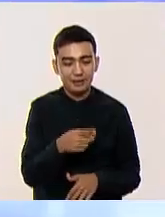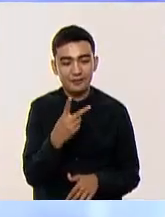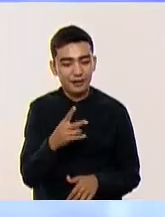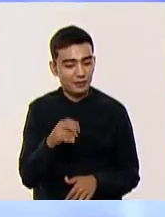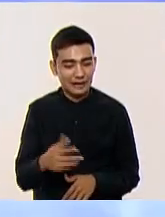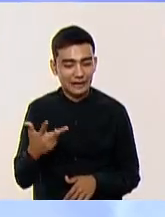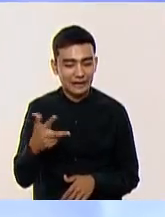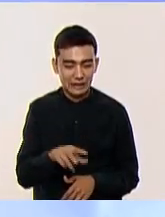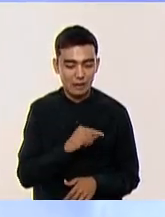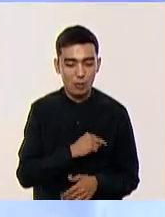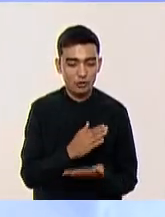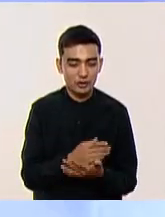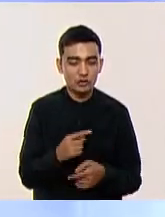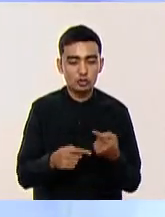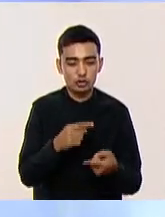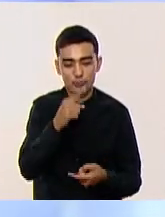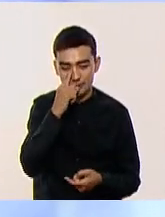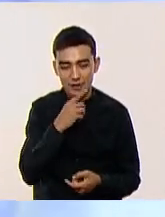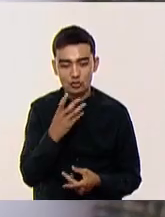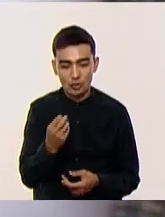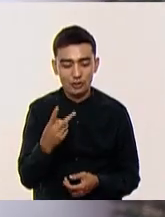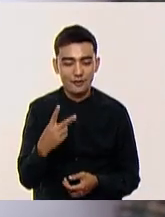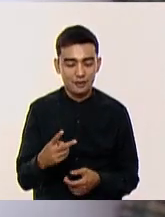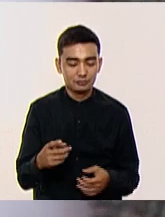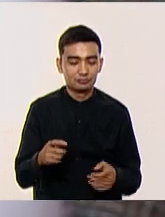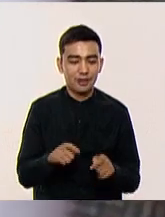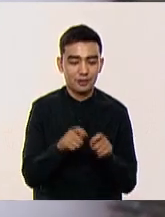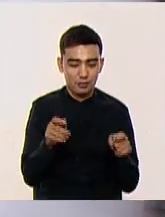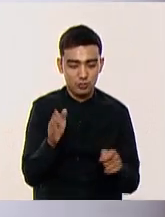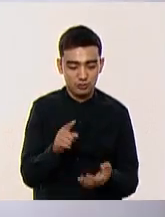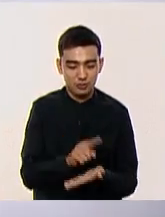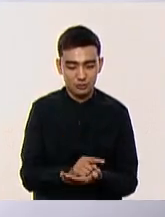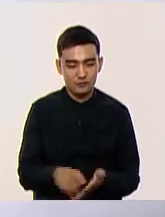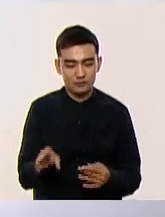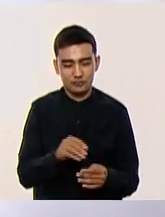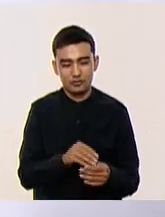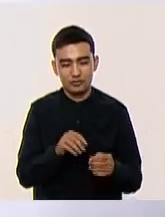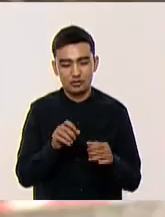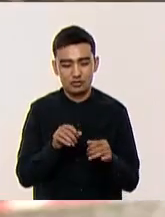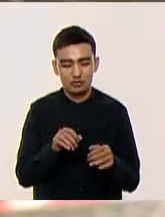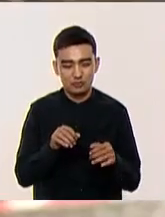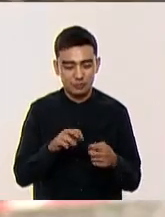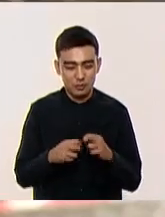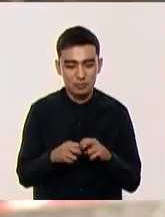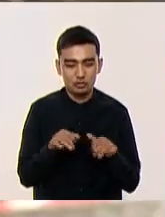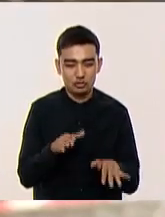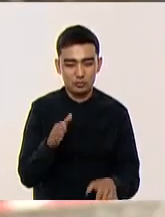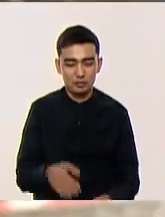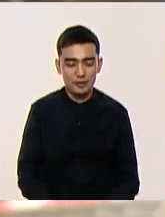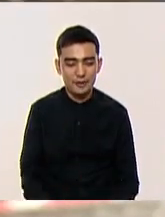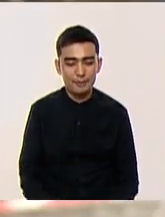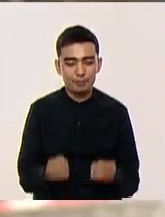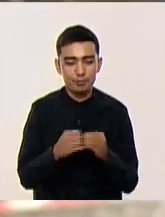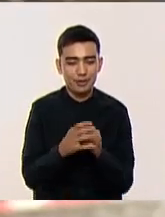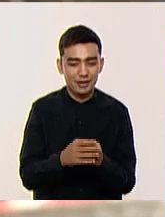3-і жұмыс істеп тұр. Енді келесі айда тағы 2 бекетті іске қоссақ, мәселе толық шешіледі деп сендірді. 15-ші шілдеде